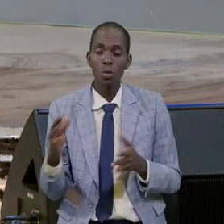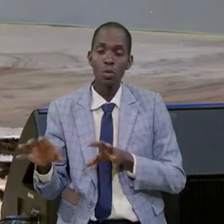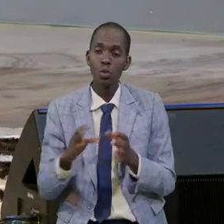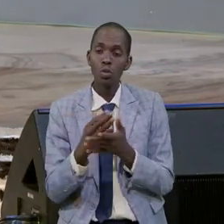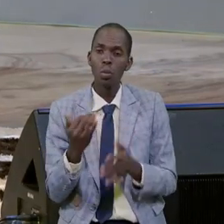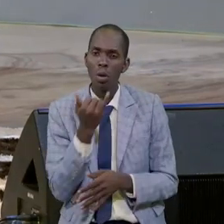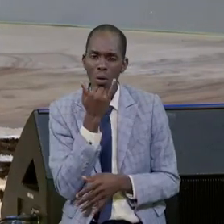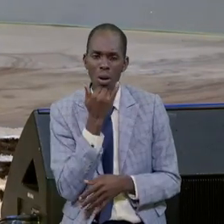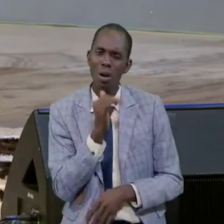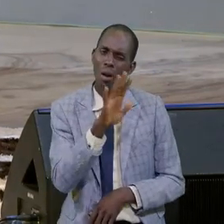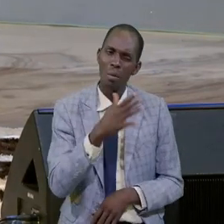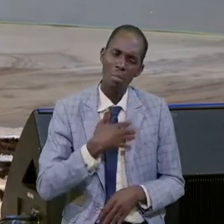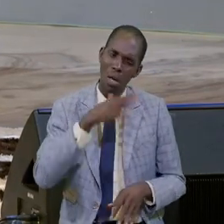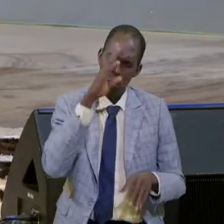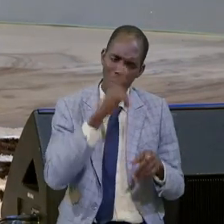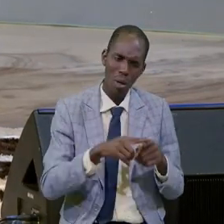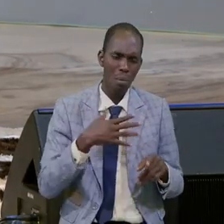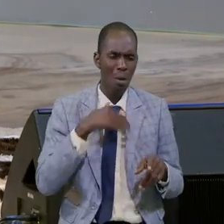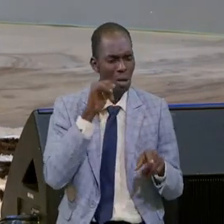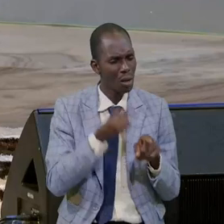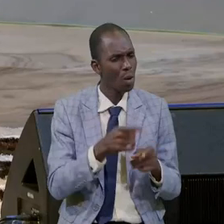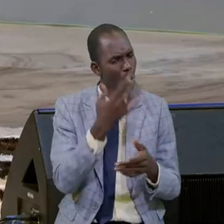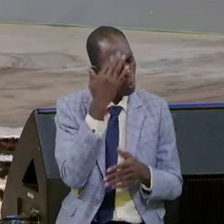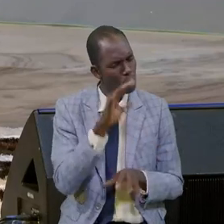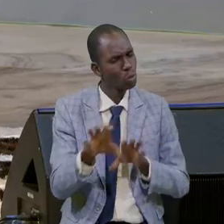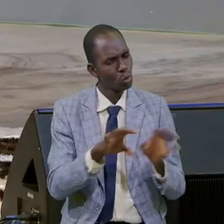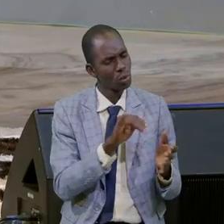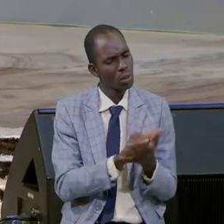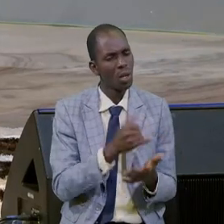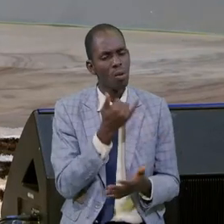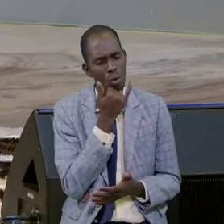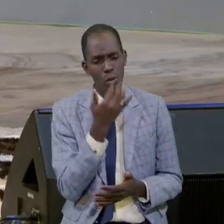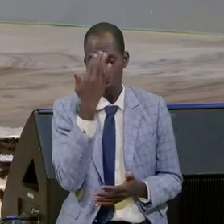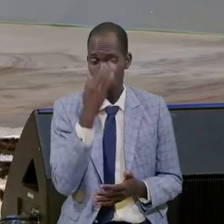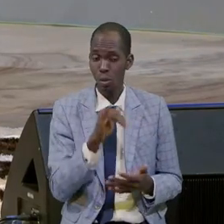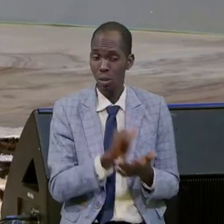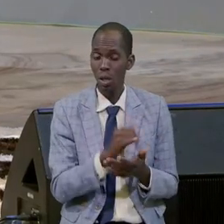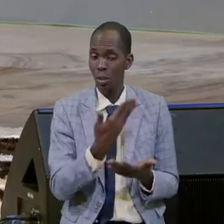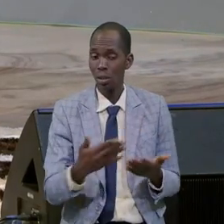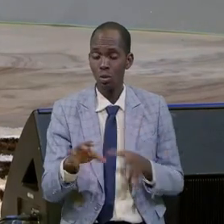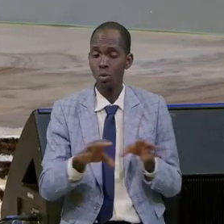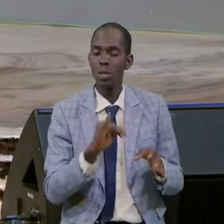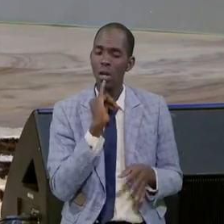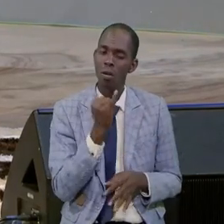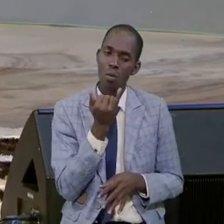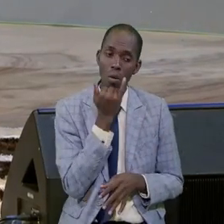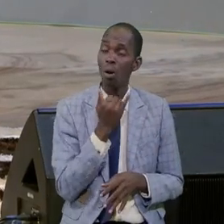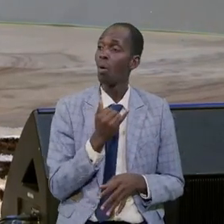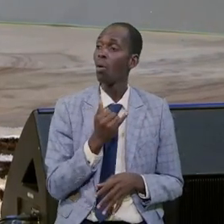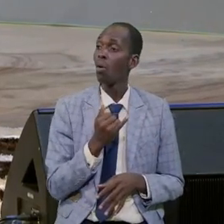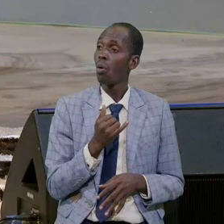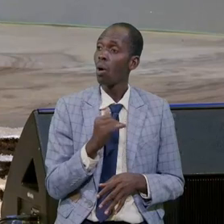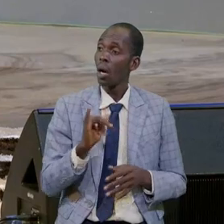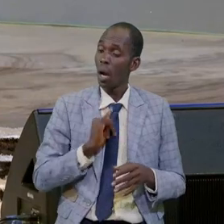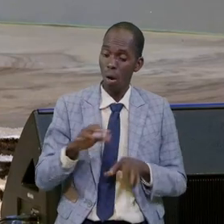On doit se taire. Si quelqu'un dit que mon frère et soeur, pourquoi tu fais cela? Pourquoi tu fais ça? Ceci est mauvais, non? Et si cela te blesse,